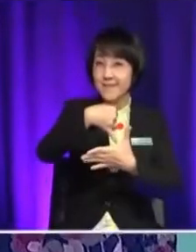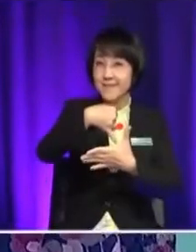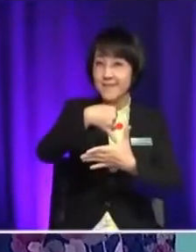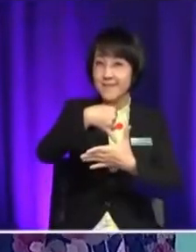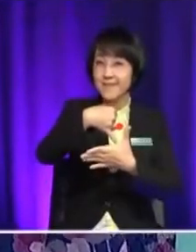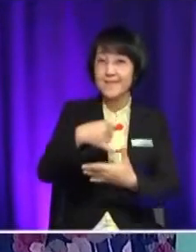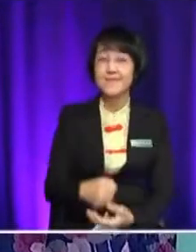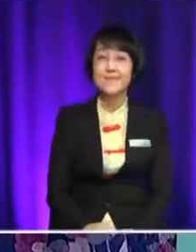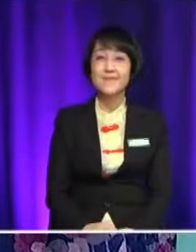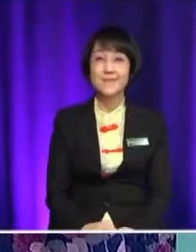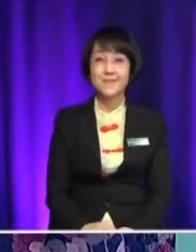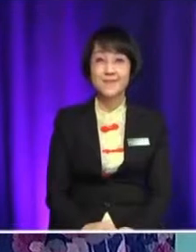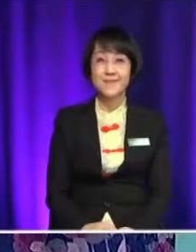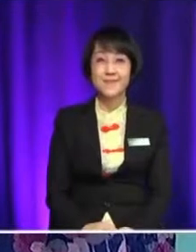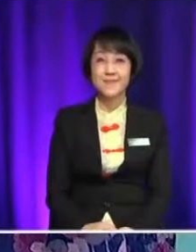Yus.